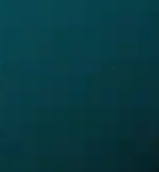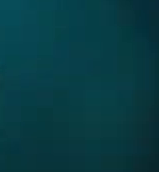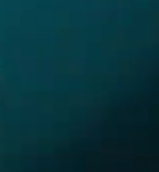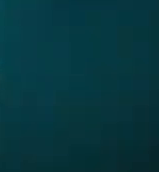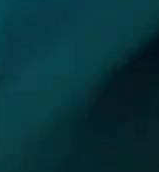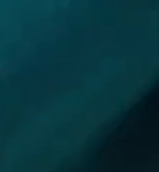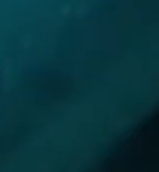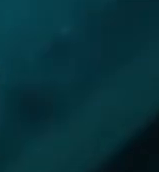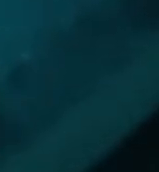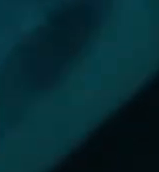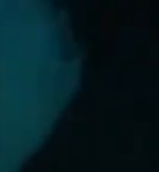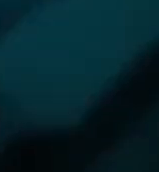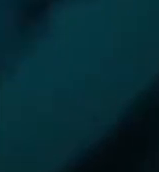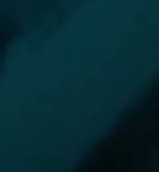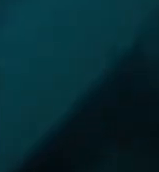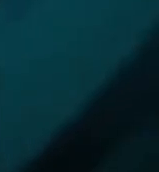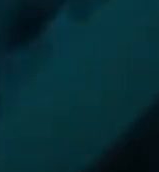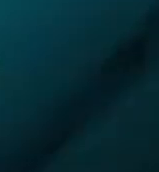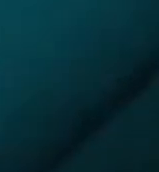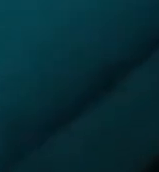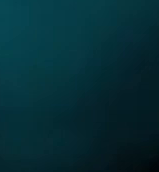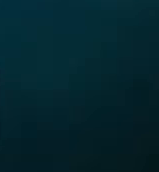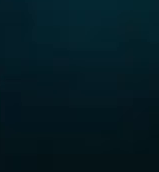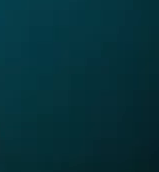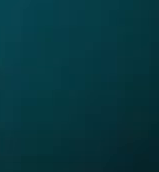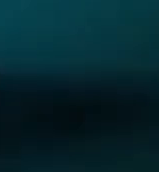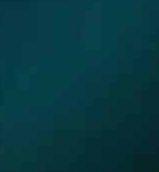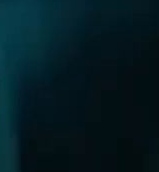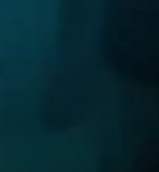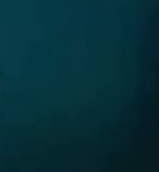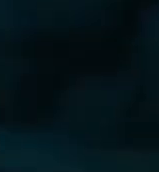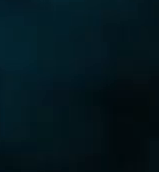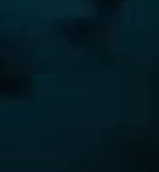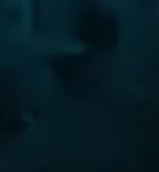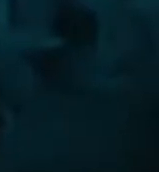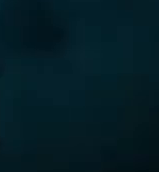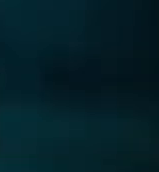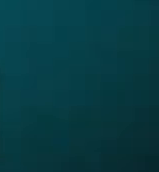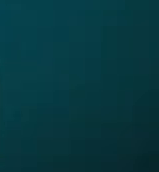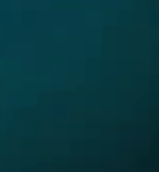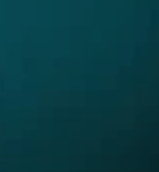Pansit lagi. At ang Christmas party na naging pansit party.